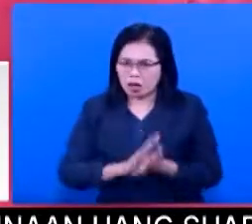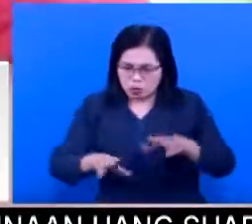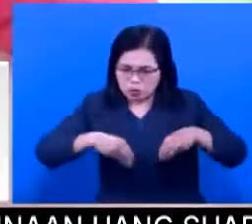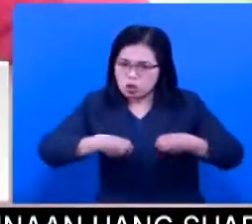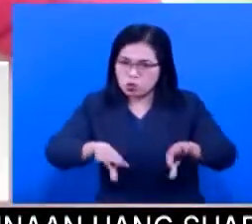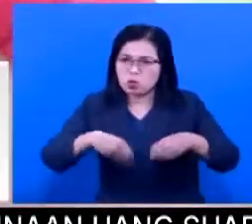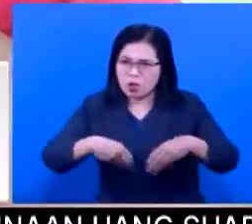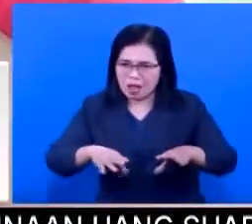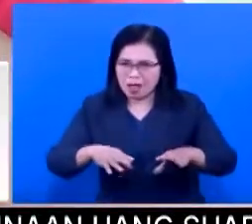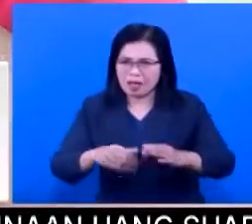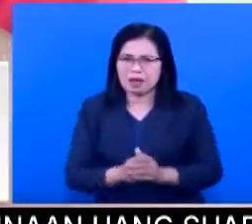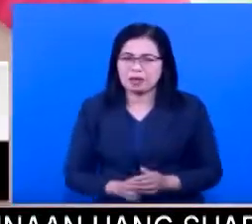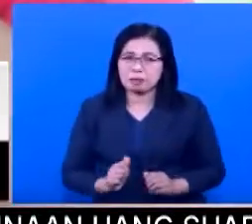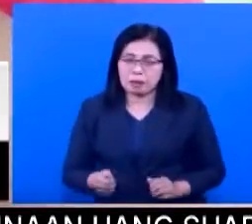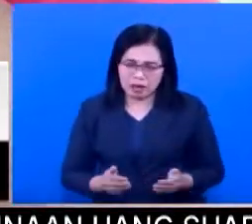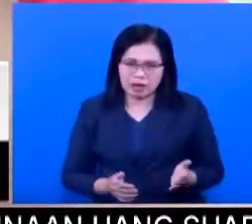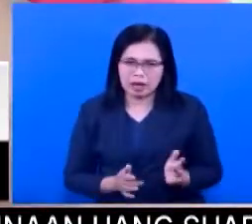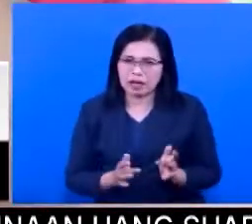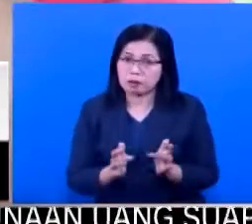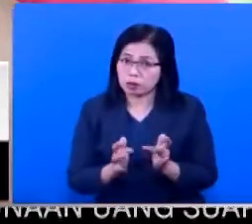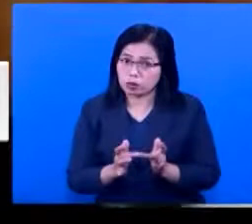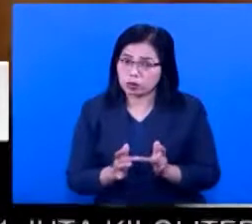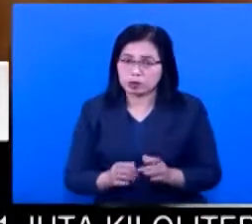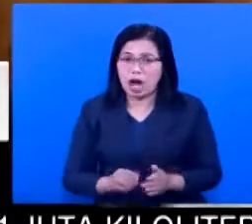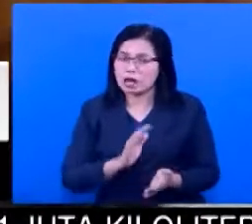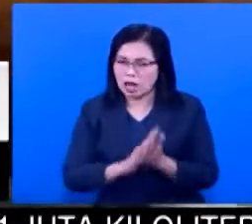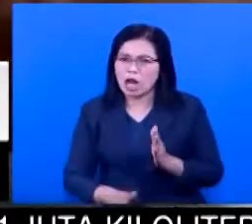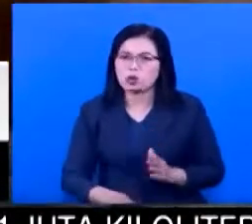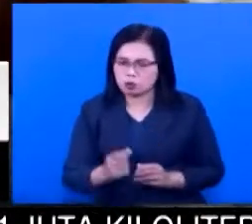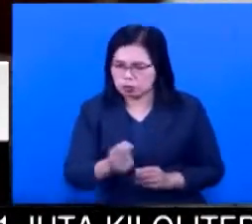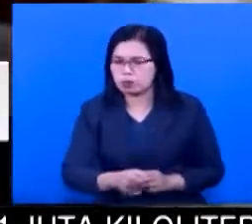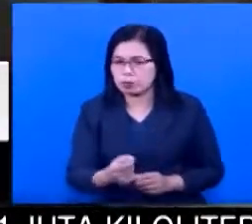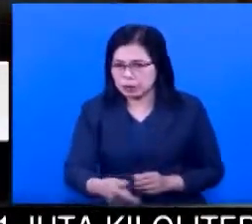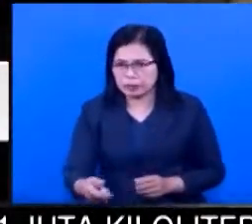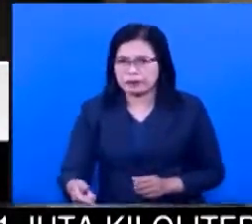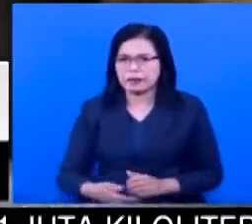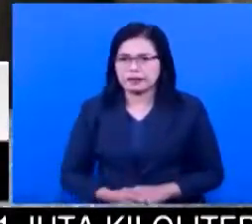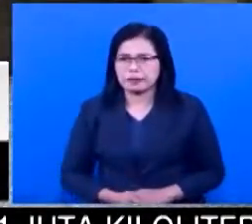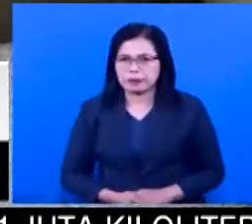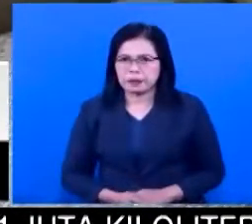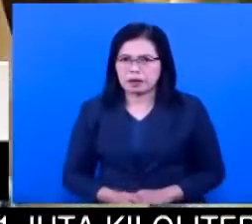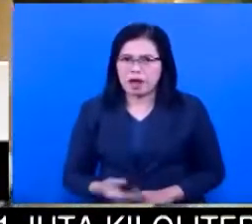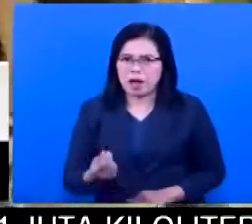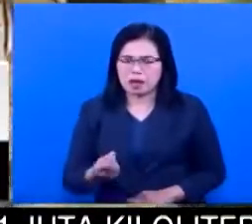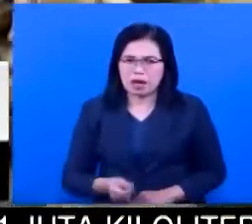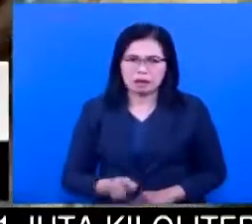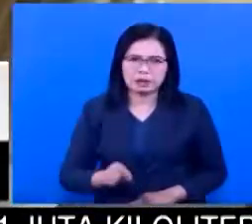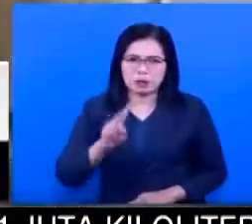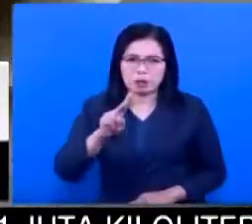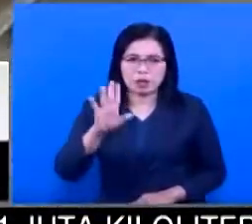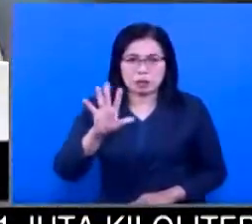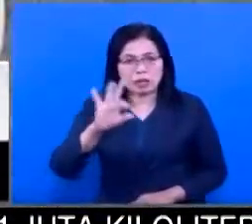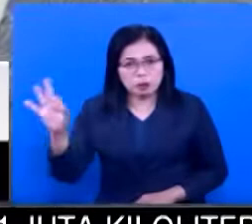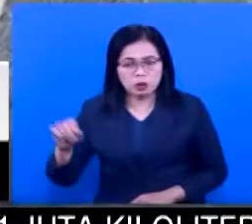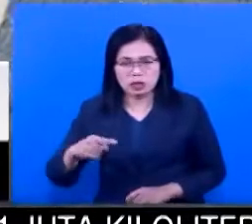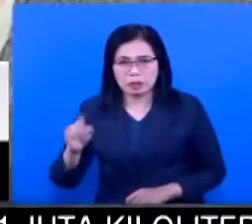juga menjual karyanya lewat media sosial. Satu buah asbak karakter hewan dijual mulai Rp25 hingga Rp50.000, sedangkan kap